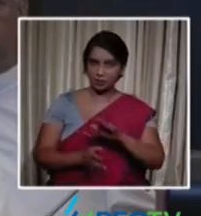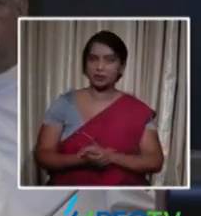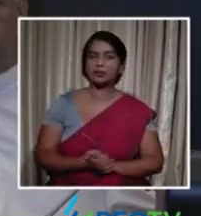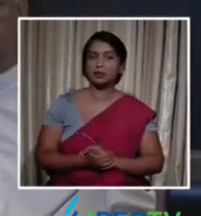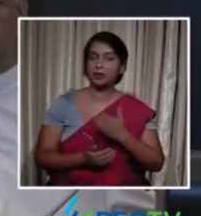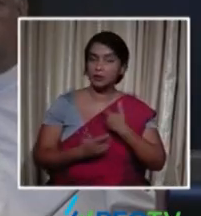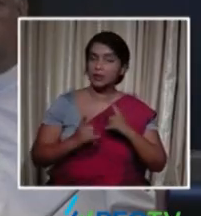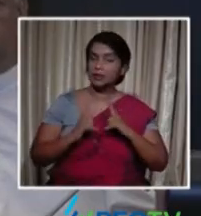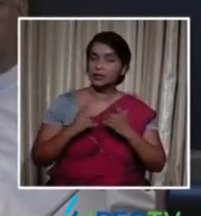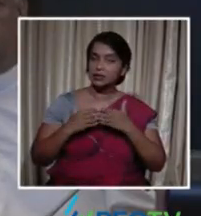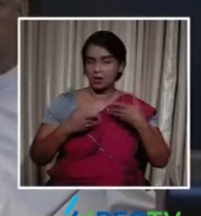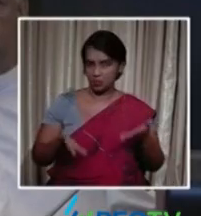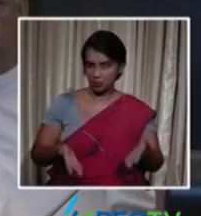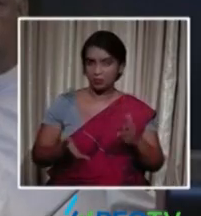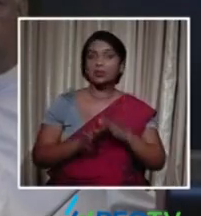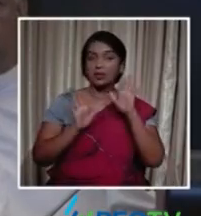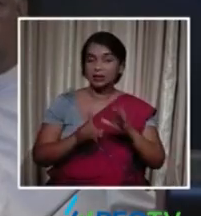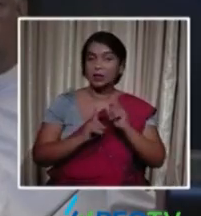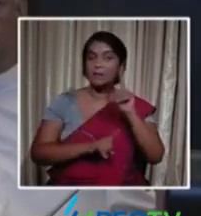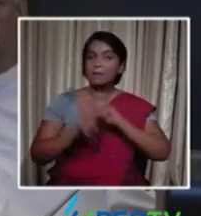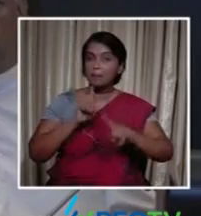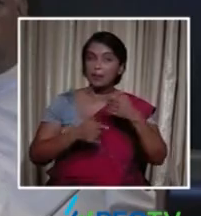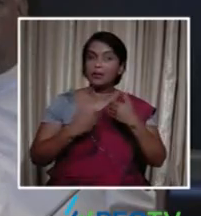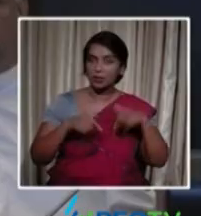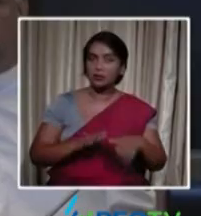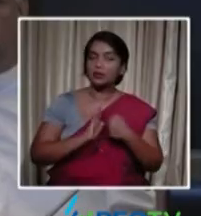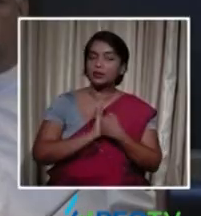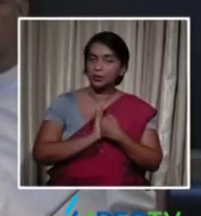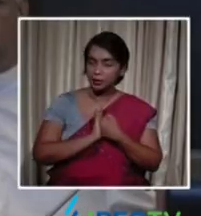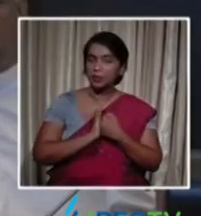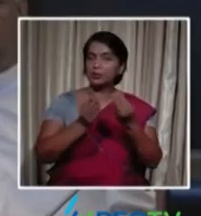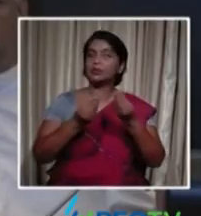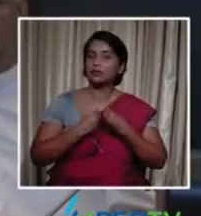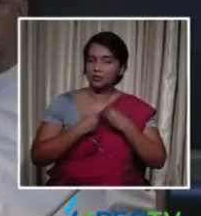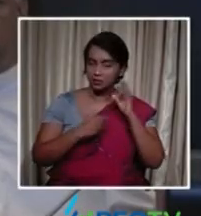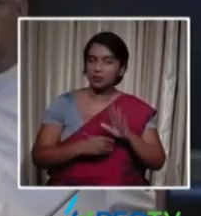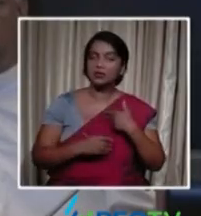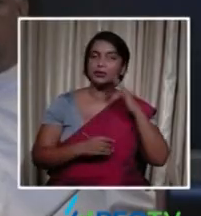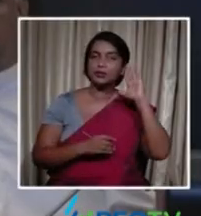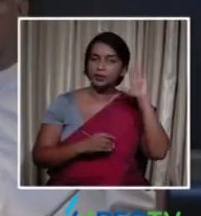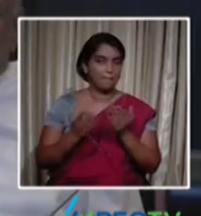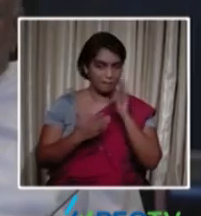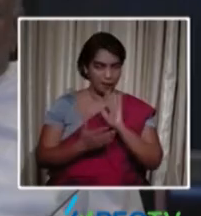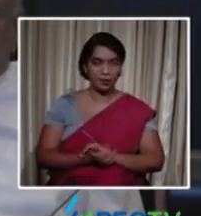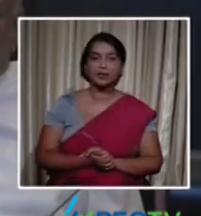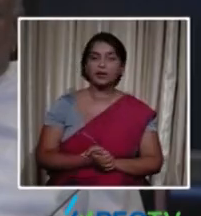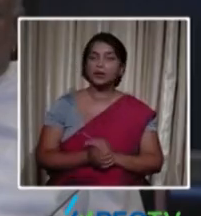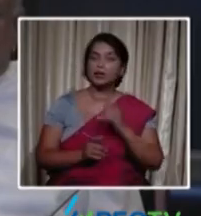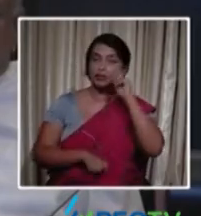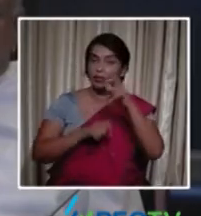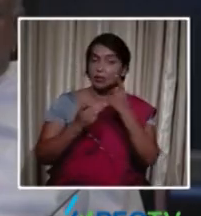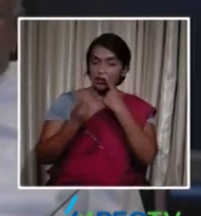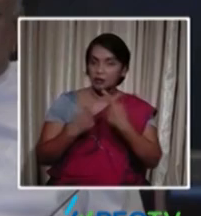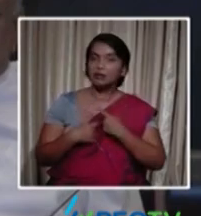මගේ ජීවිතයේ තියෙන මේ පාර්ලිමේන්තුව. මේ පාර්ලිමේන්තුවේ මට දැන් මේ ගෞරවය ලබා දීම ගැනත් මම විශේෂයෙන්ම ස්තුතිවන්ත වෙනවා. ජනතාව අපෙන්